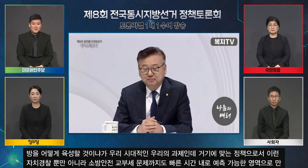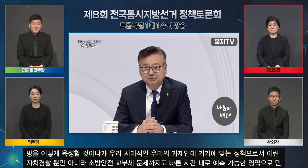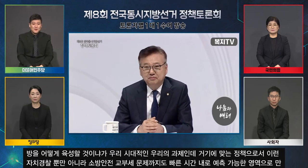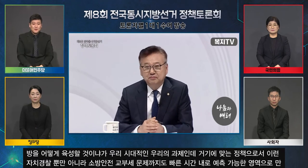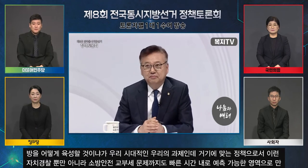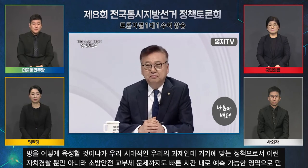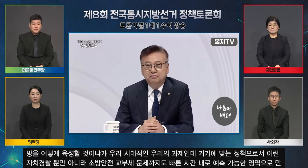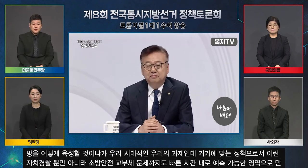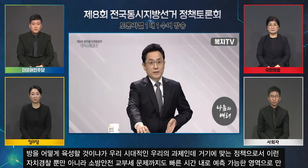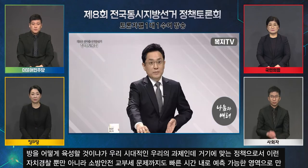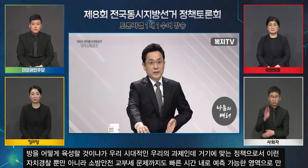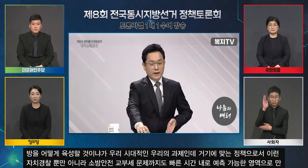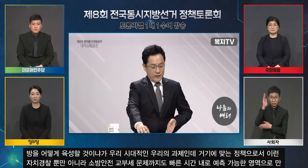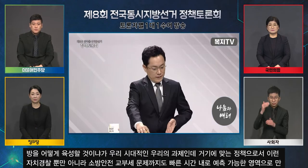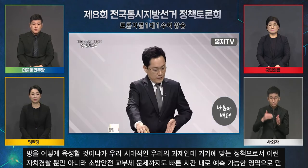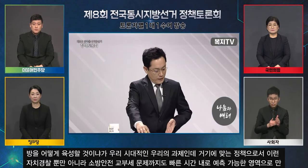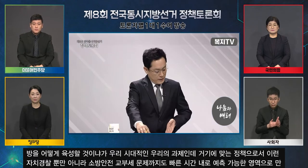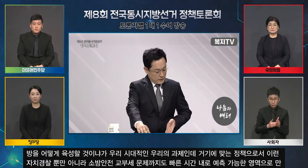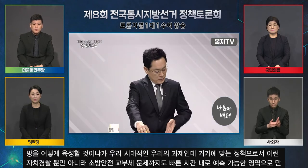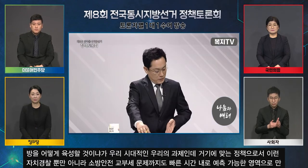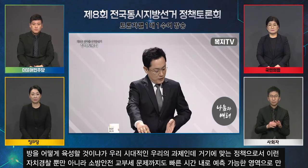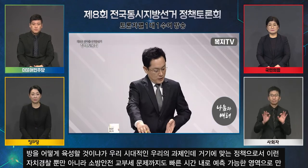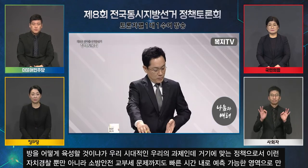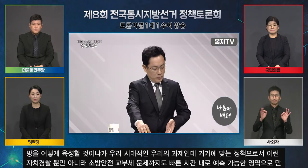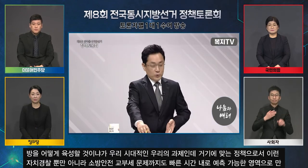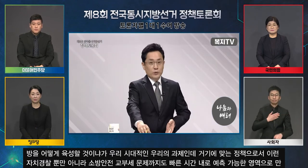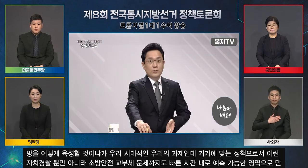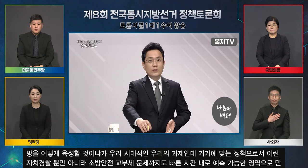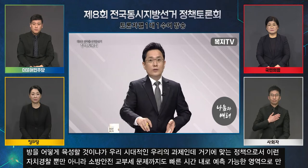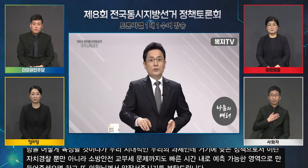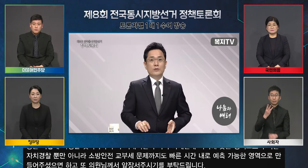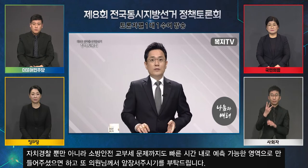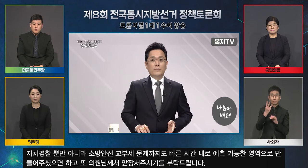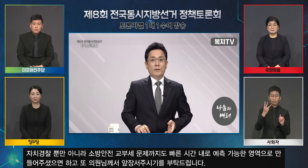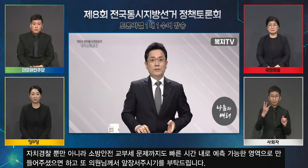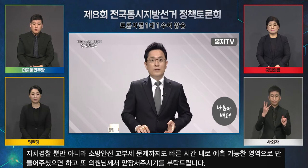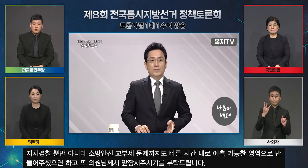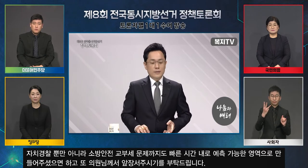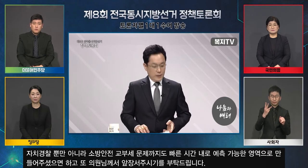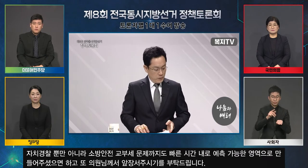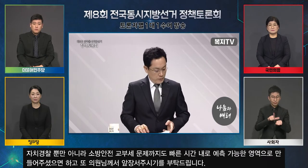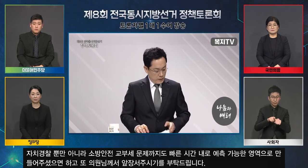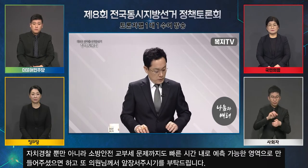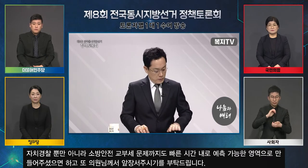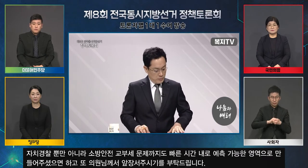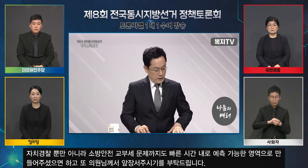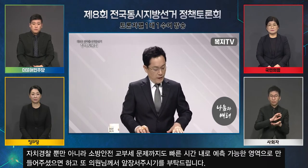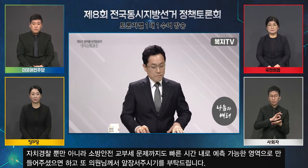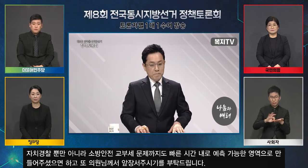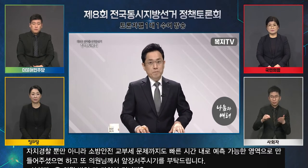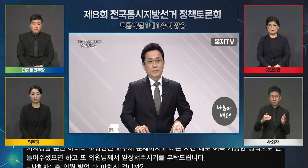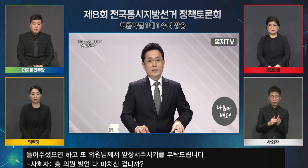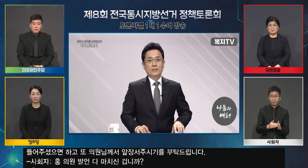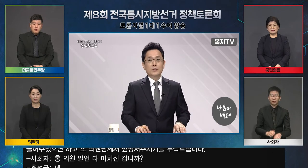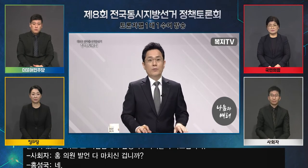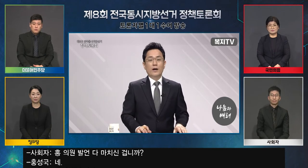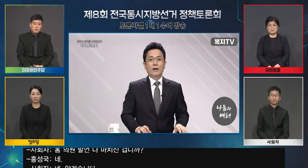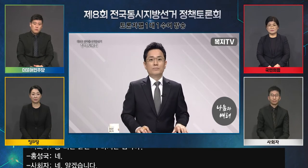홍 의원 발언 다 마치신 겁니까? 네 알겠습니다. 세 분 모두 주어진 발언 시간을 사용하셨습니다.